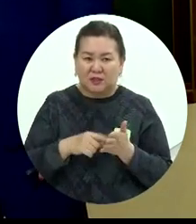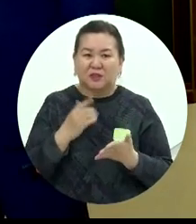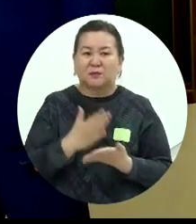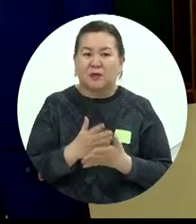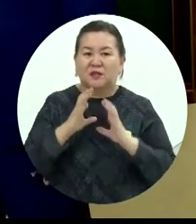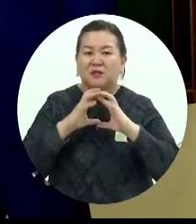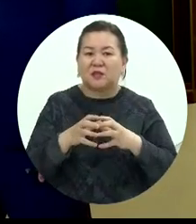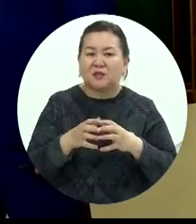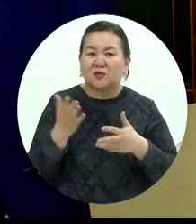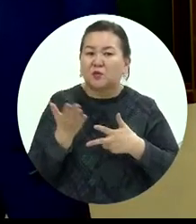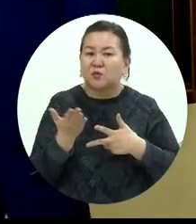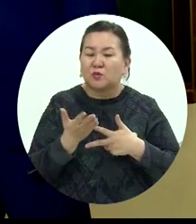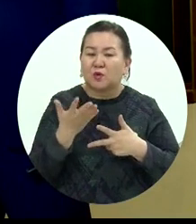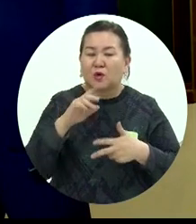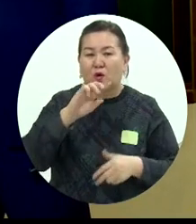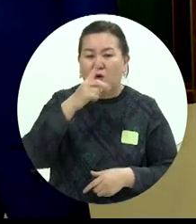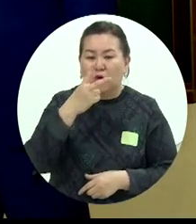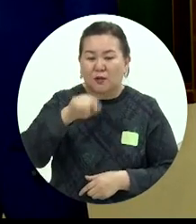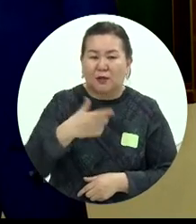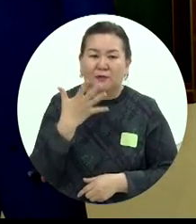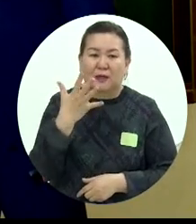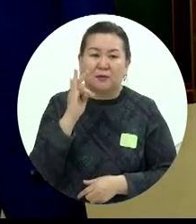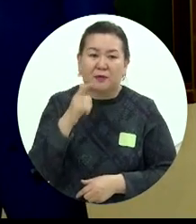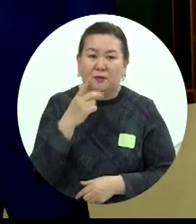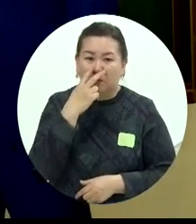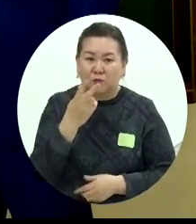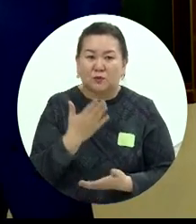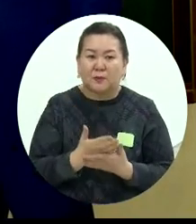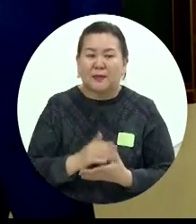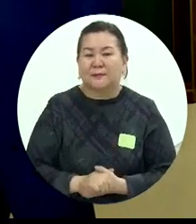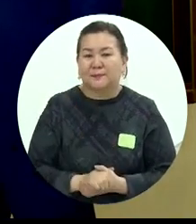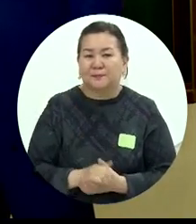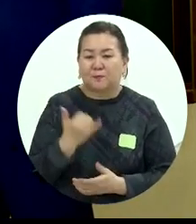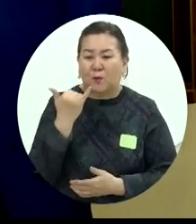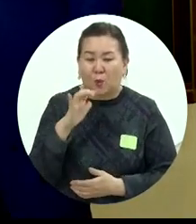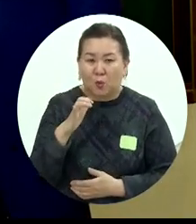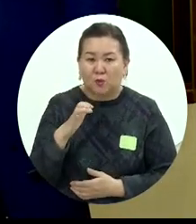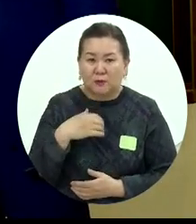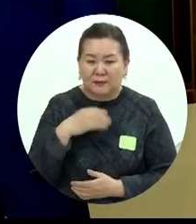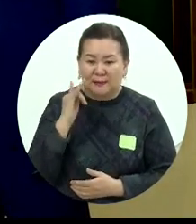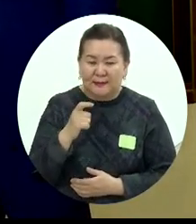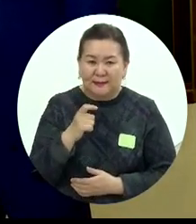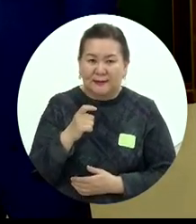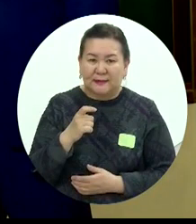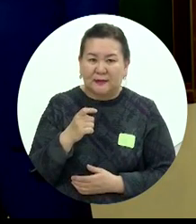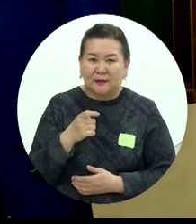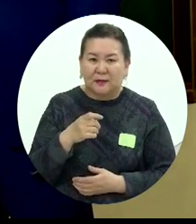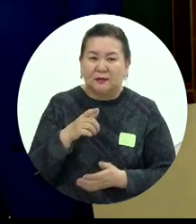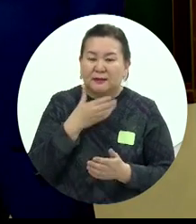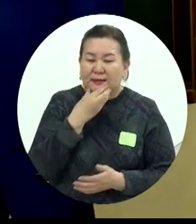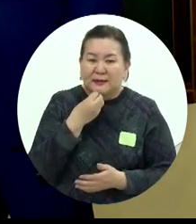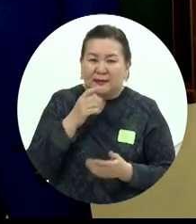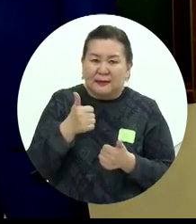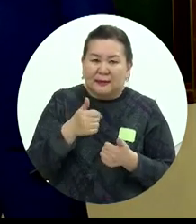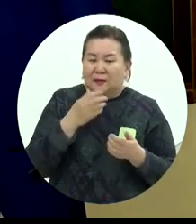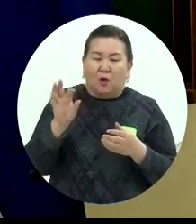За энэ бол дэлхийн дунджаас одоо 2.5 дахин их үзүүлэлт байна. За тэгэхээр бид нар бол усыг одоо хэр их одоо